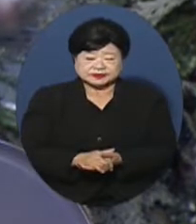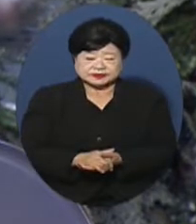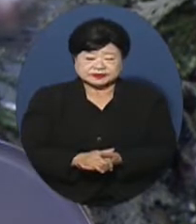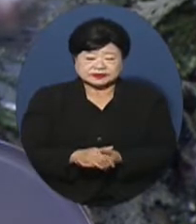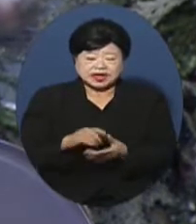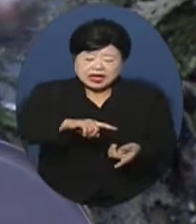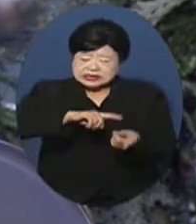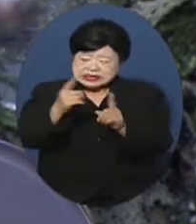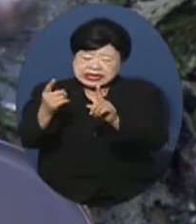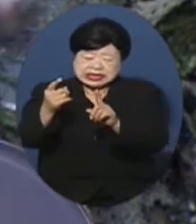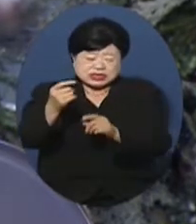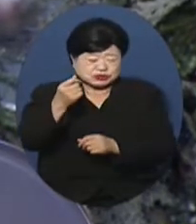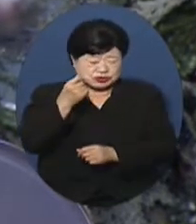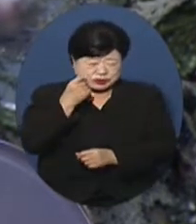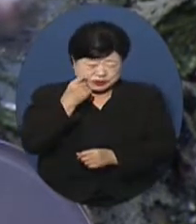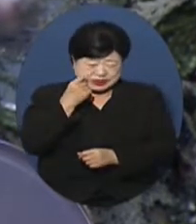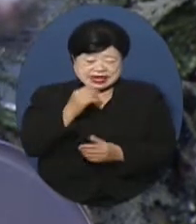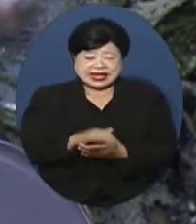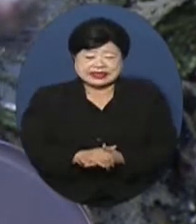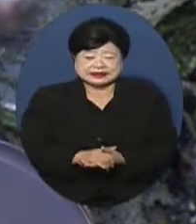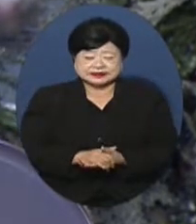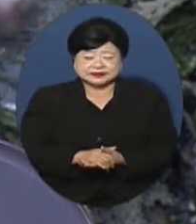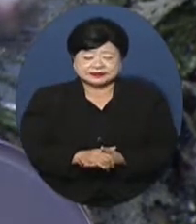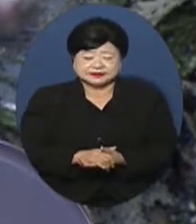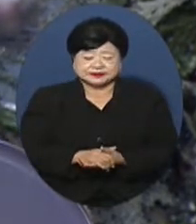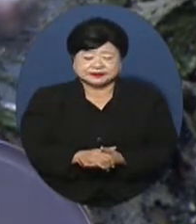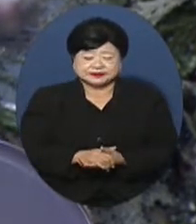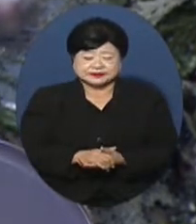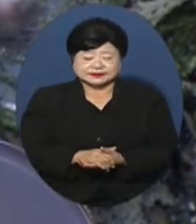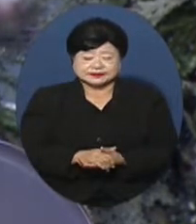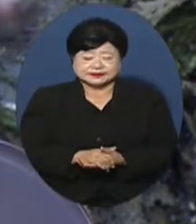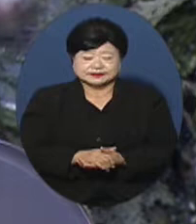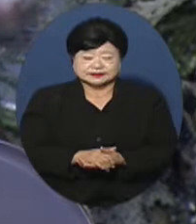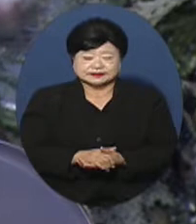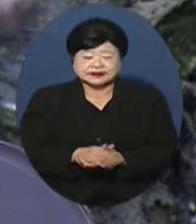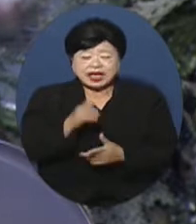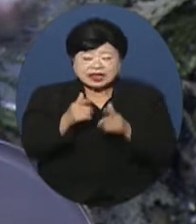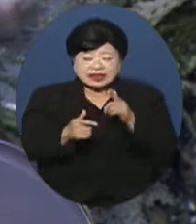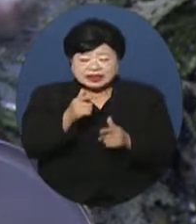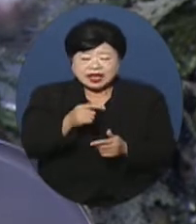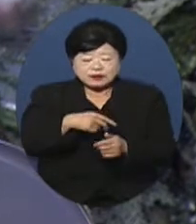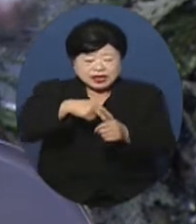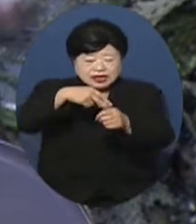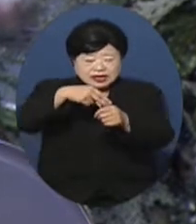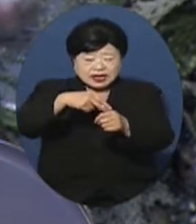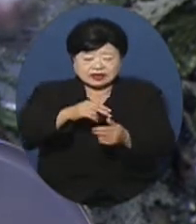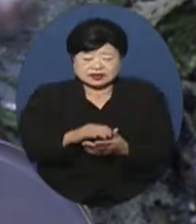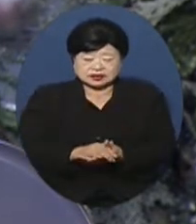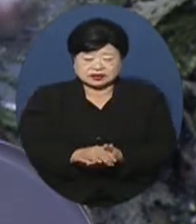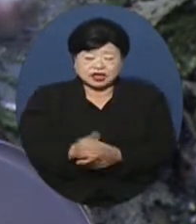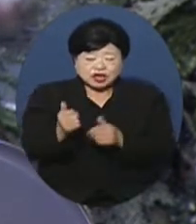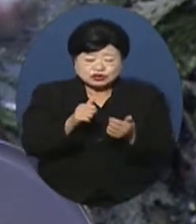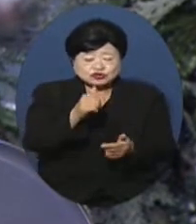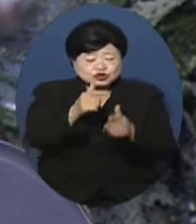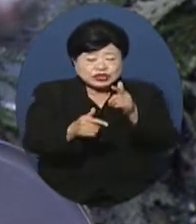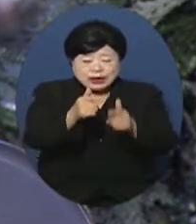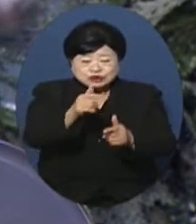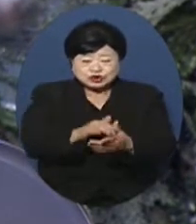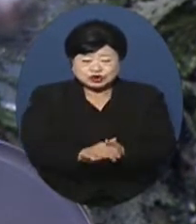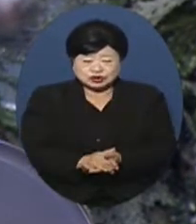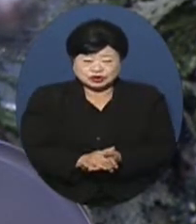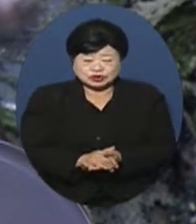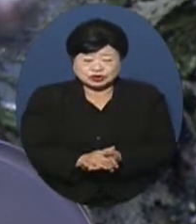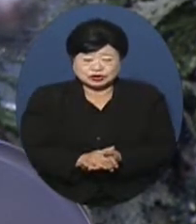새나 좋아요 습니다 예 나무의 3 달리의 나와 춤은 나뭇가지의